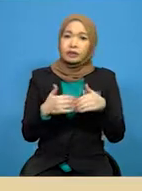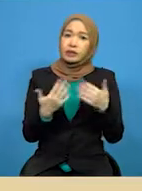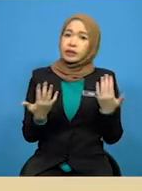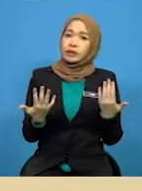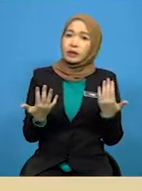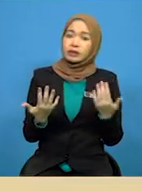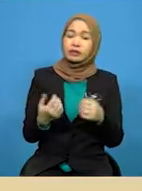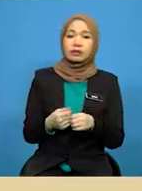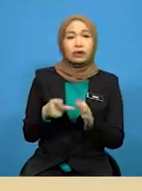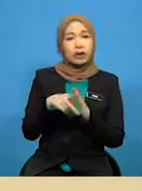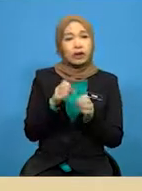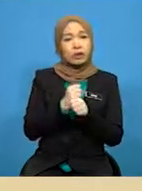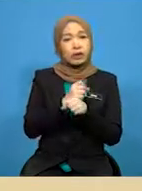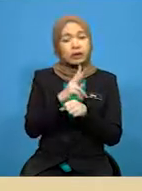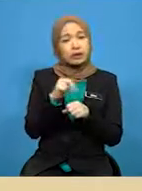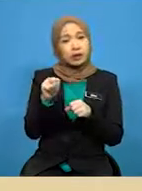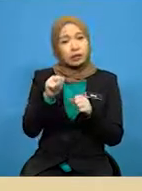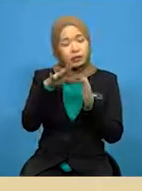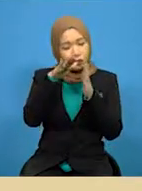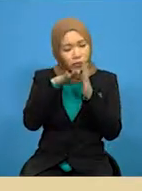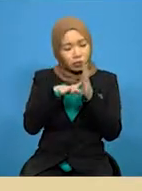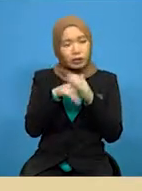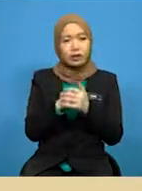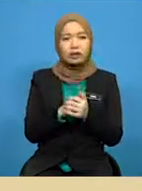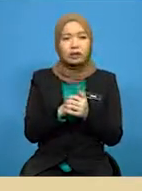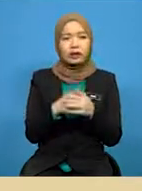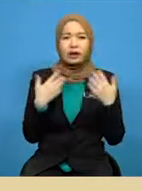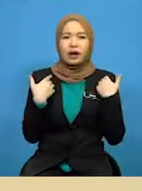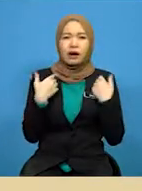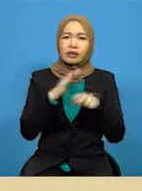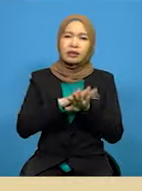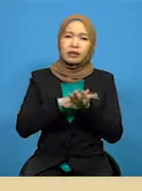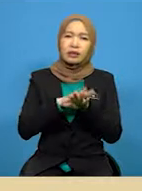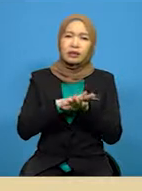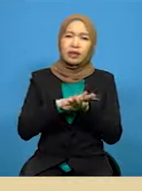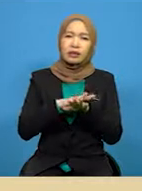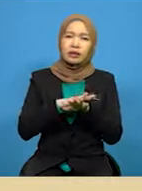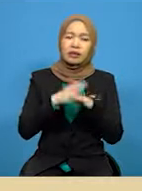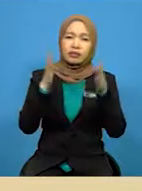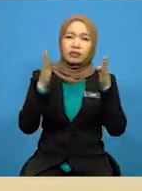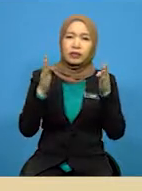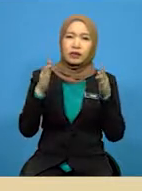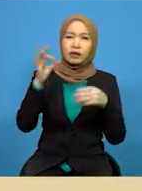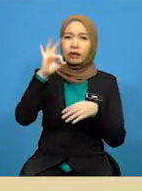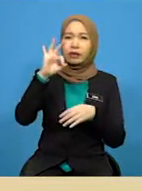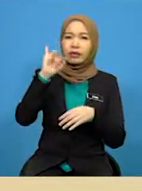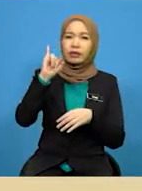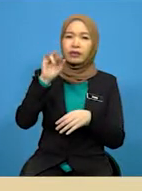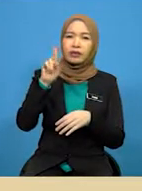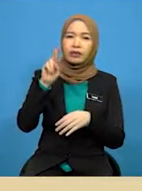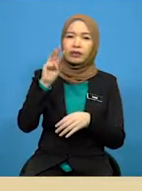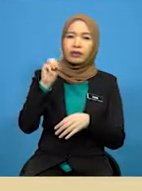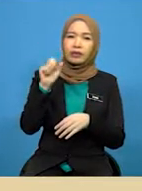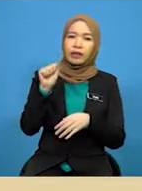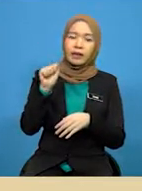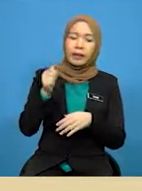bincangkan. Pengangguran sudah pastilah meningkat disebabkan firma mengurangkan pengeluaran. Kesan daripada itu, pertumbuhan